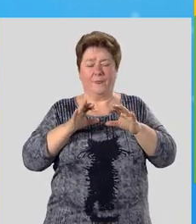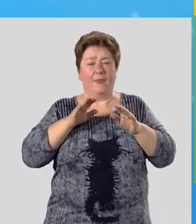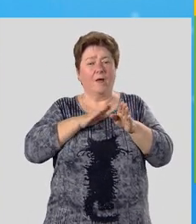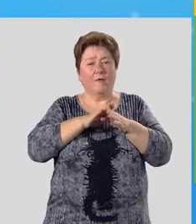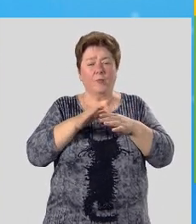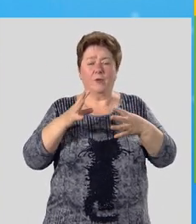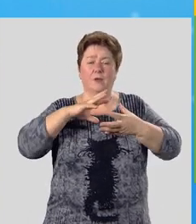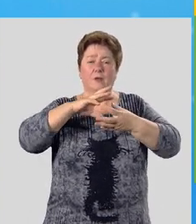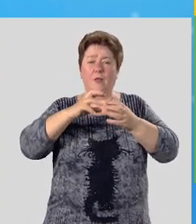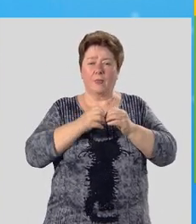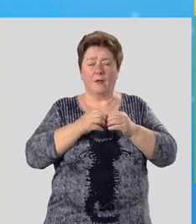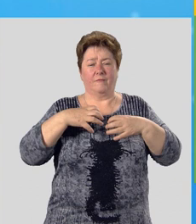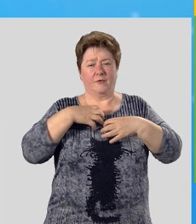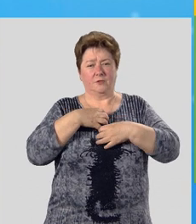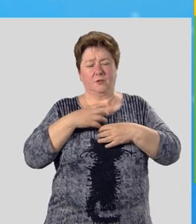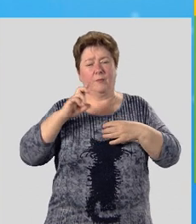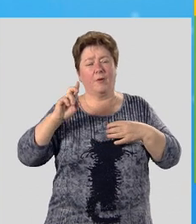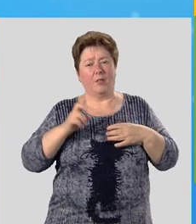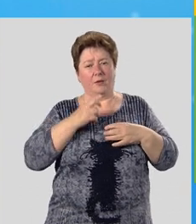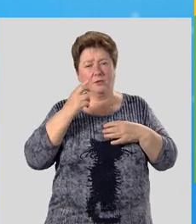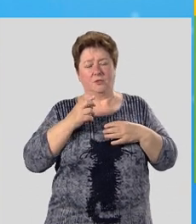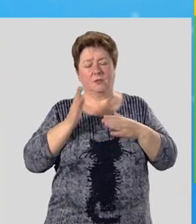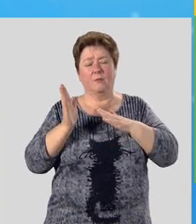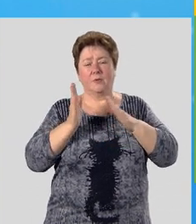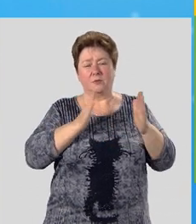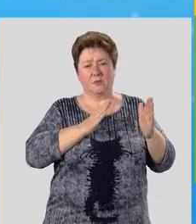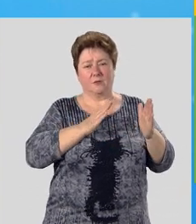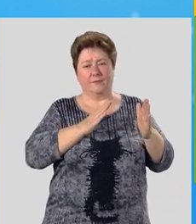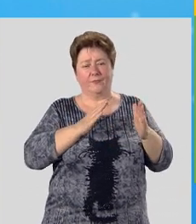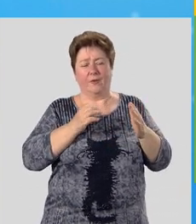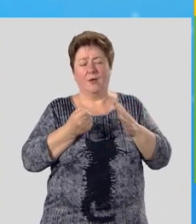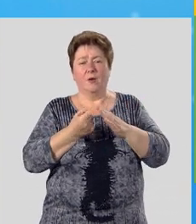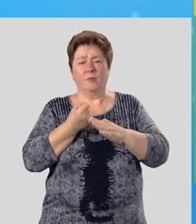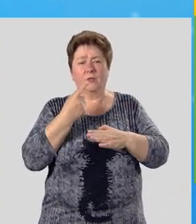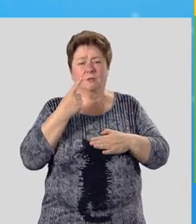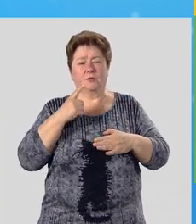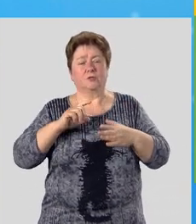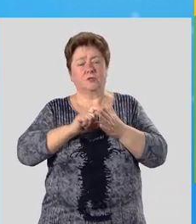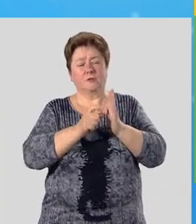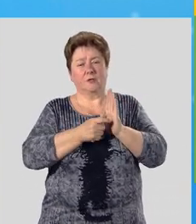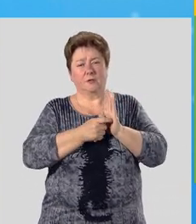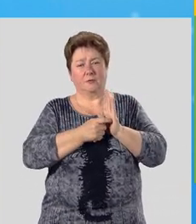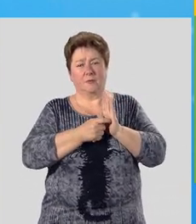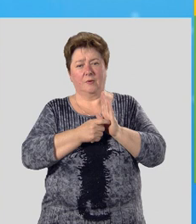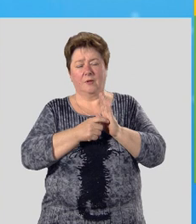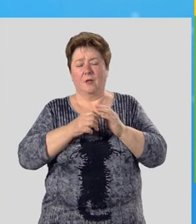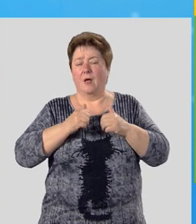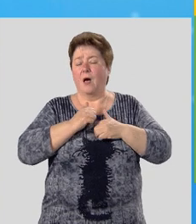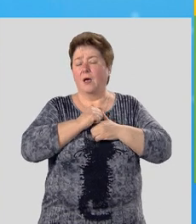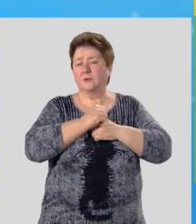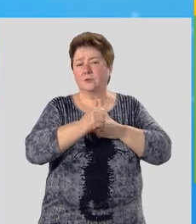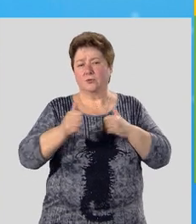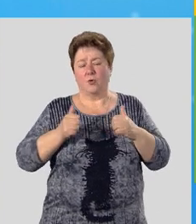Проведен анализ важнейших биологических процессов, происходящих с клетками.